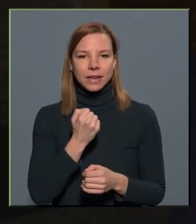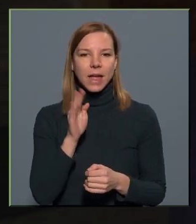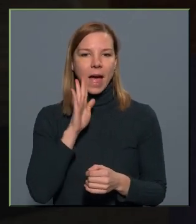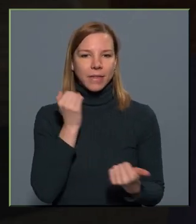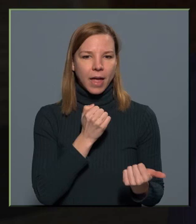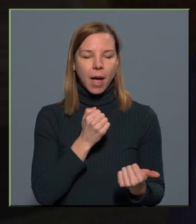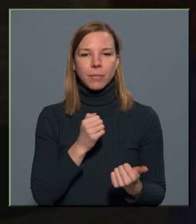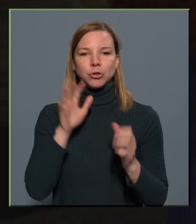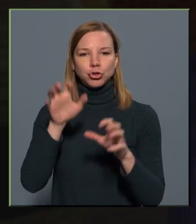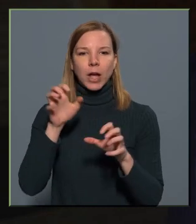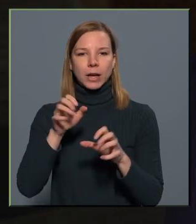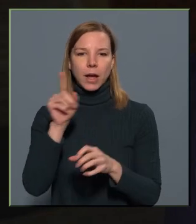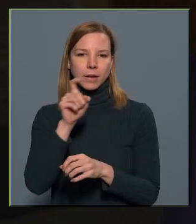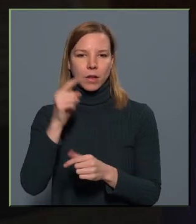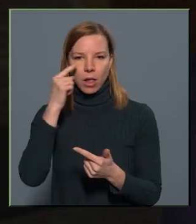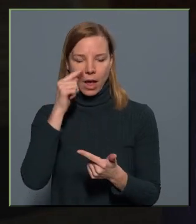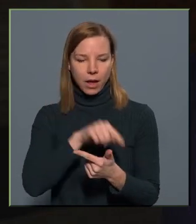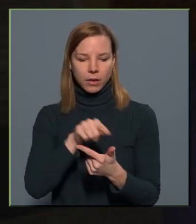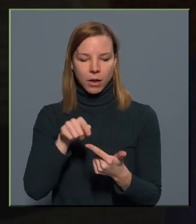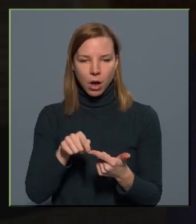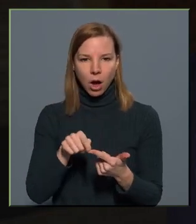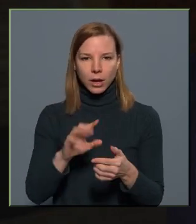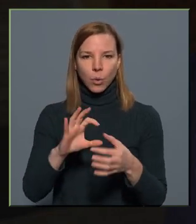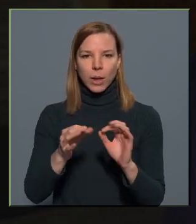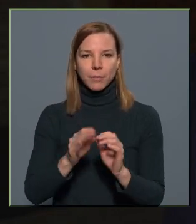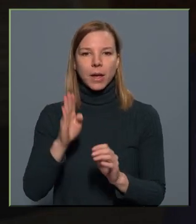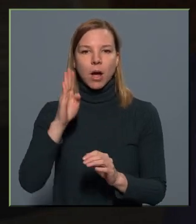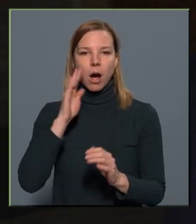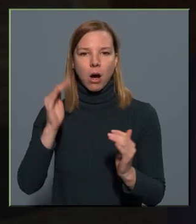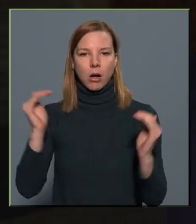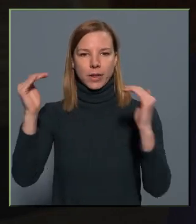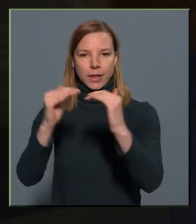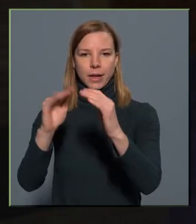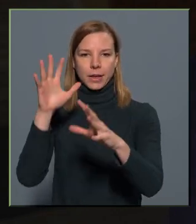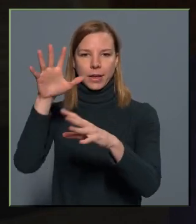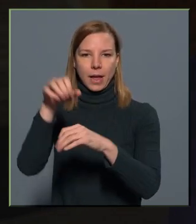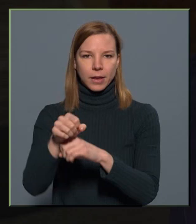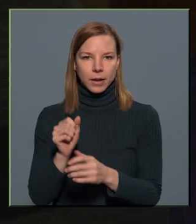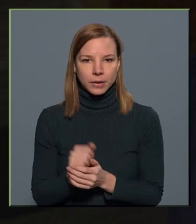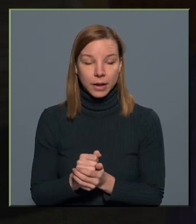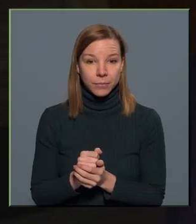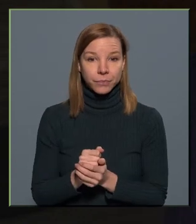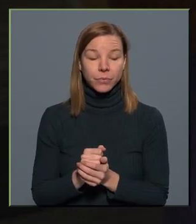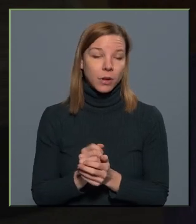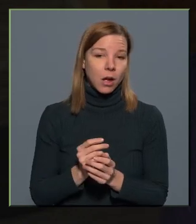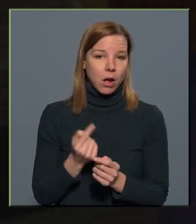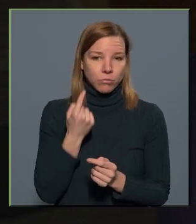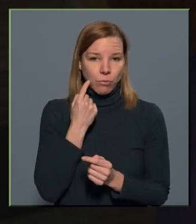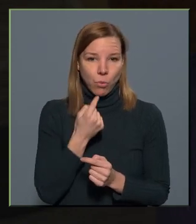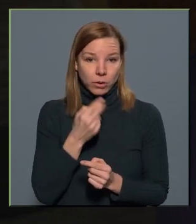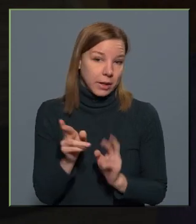akik olimpiai A-szinttel rendelkeznek, tehát erre is is csak azt tudom mondani, hogy a